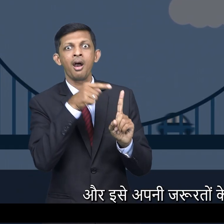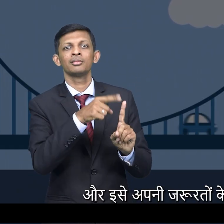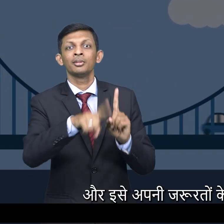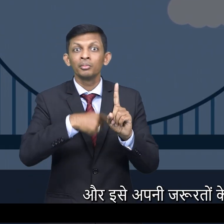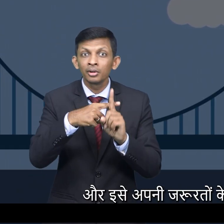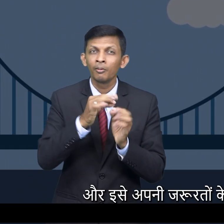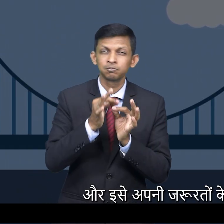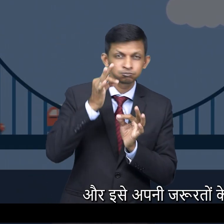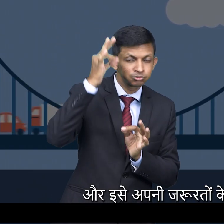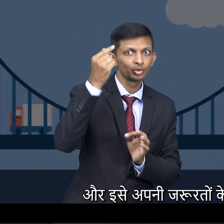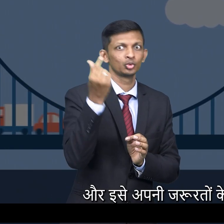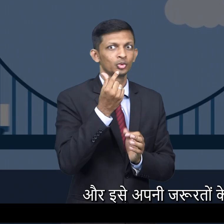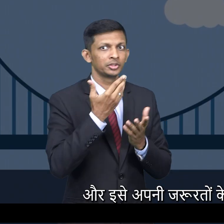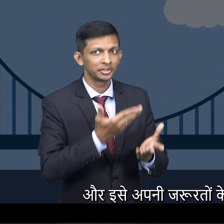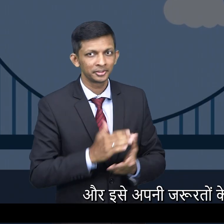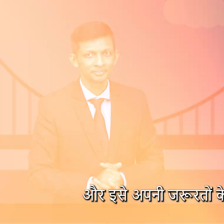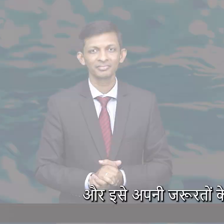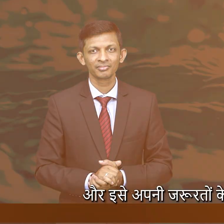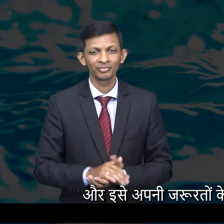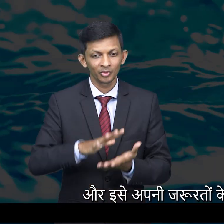बचाना चाहिए।